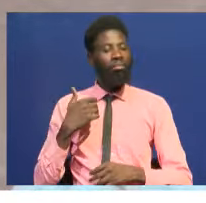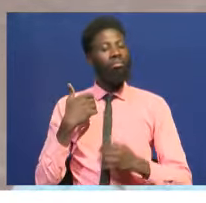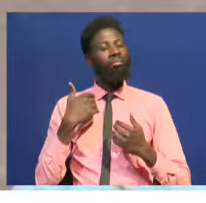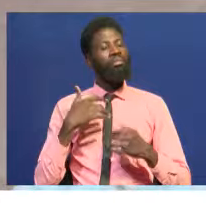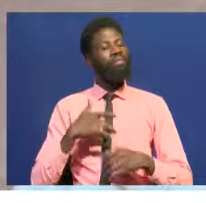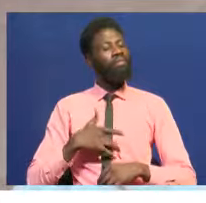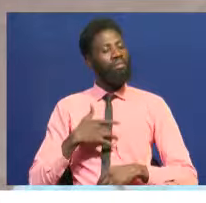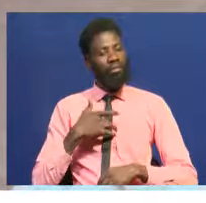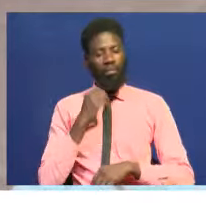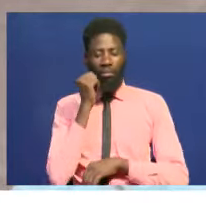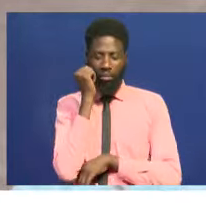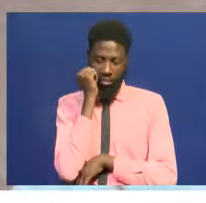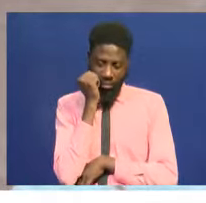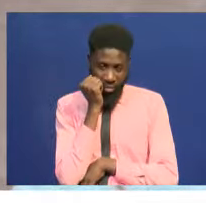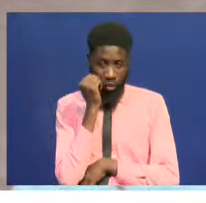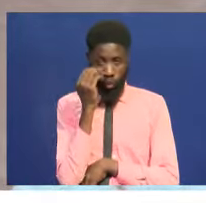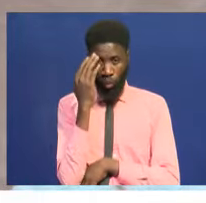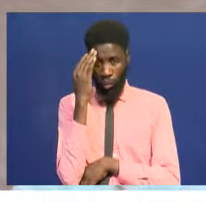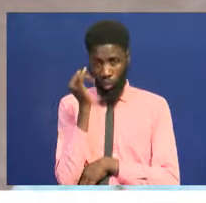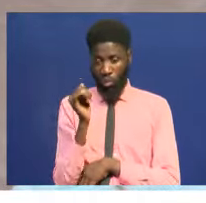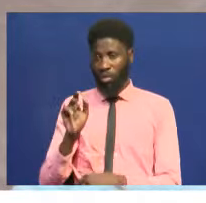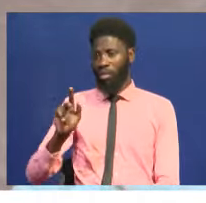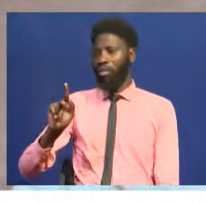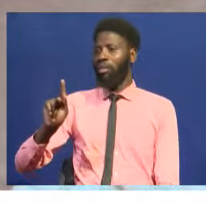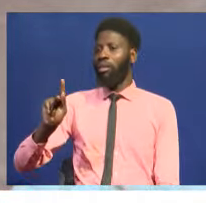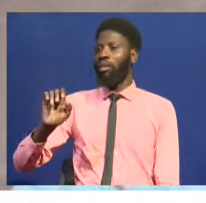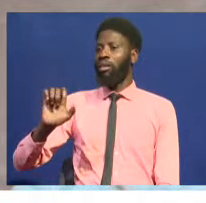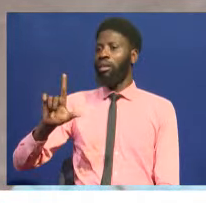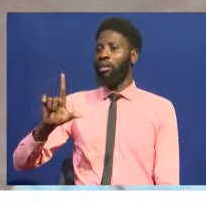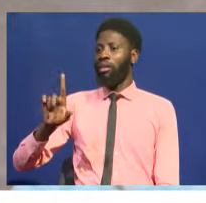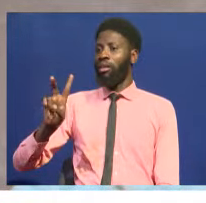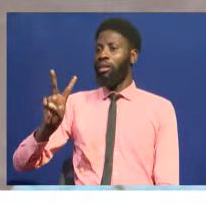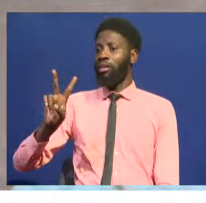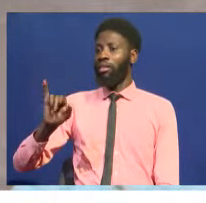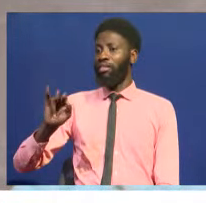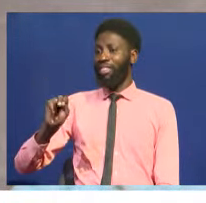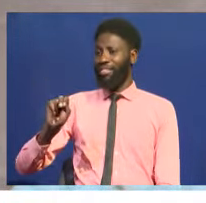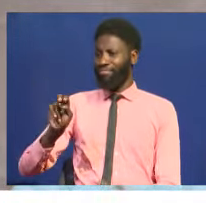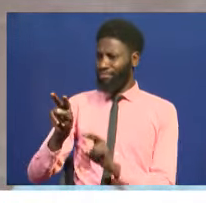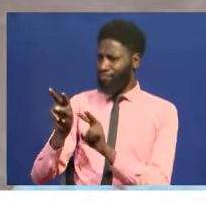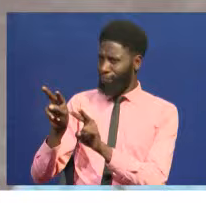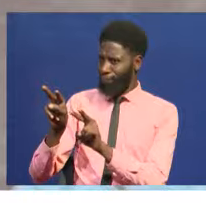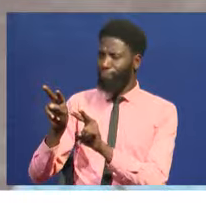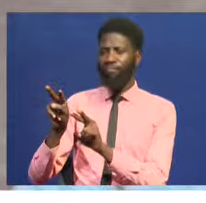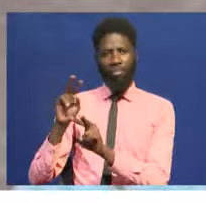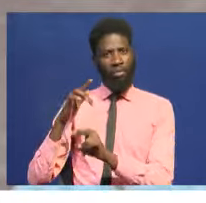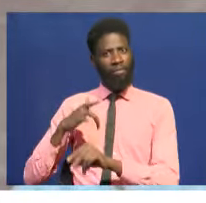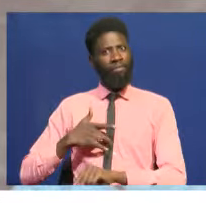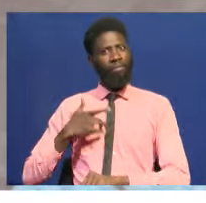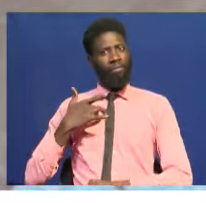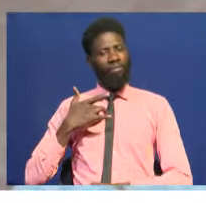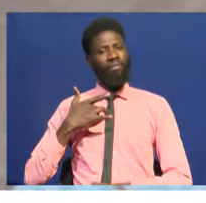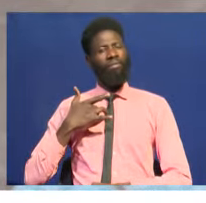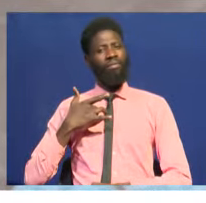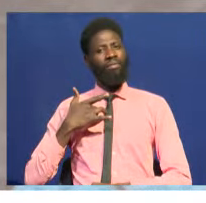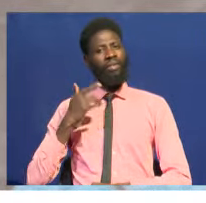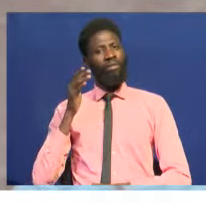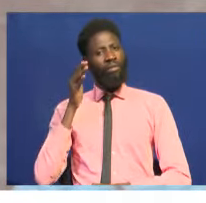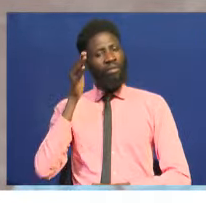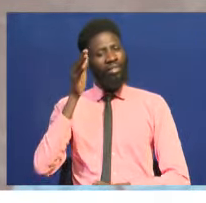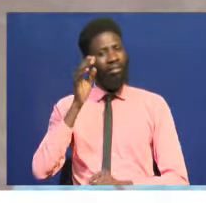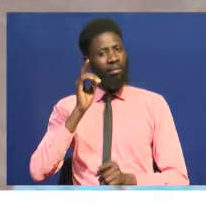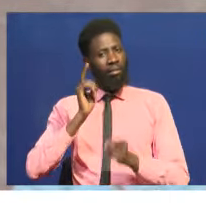us, because in Kelvin, we saw the future of athletics in Kenya.